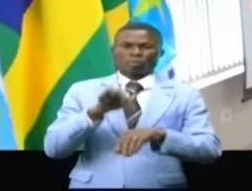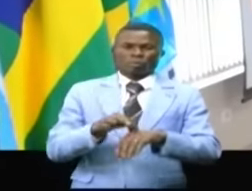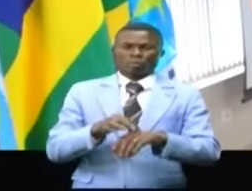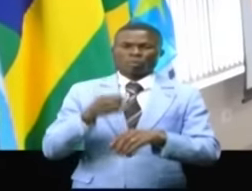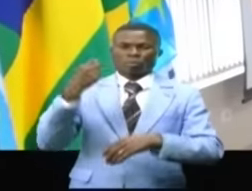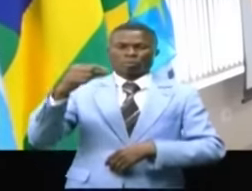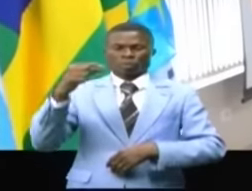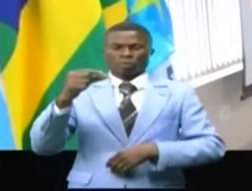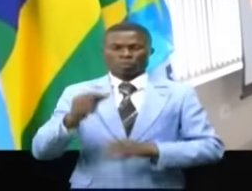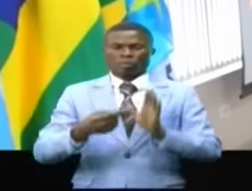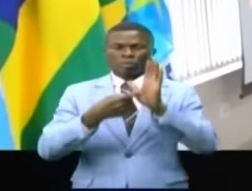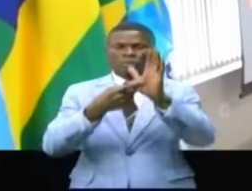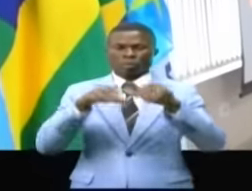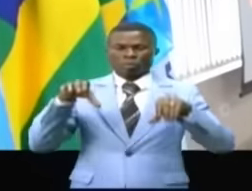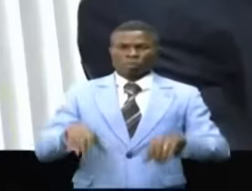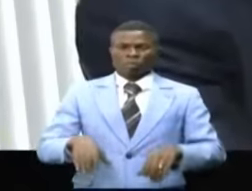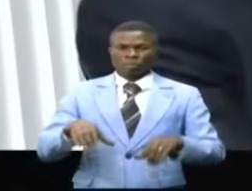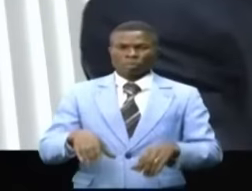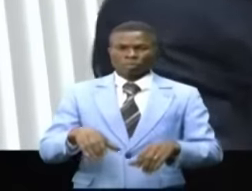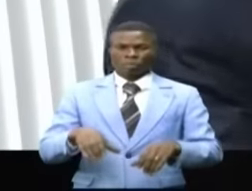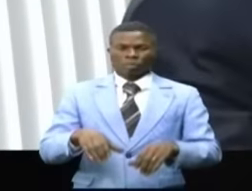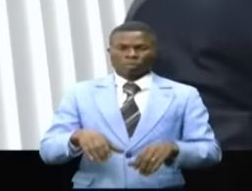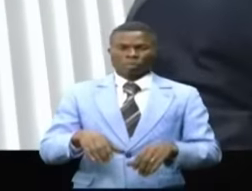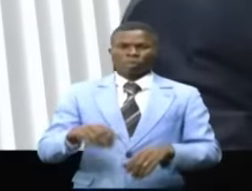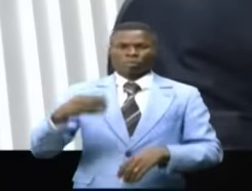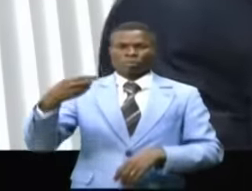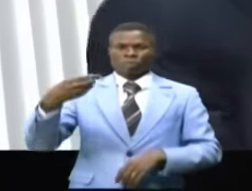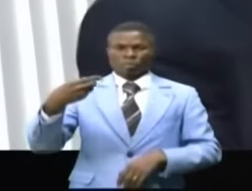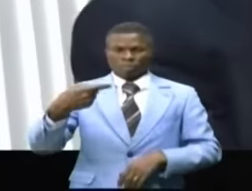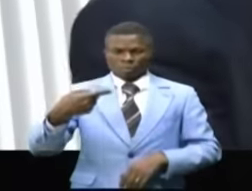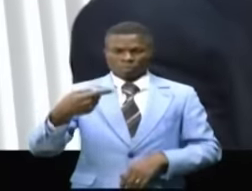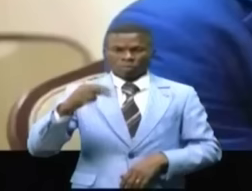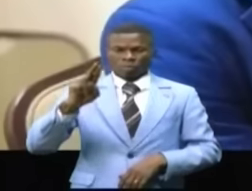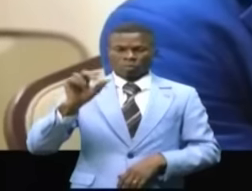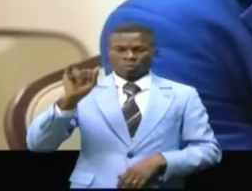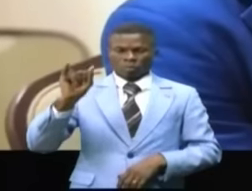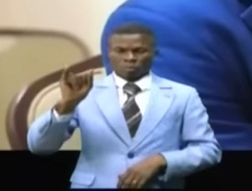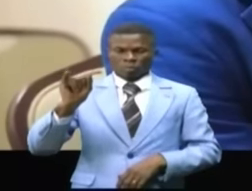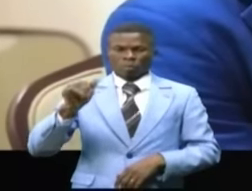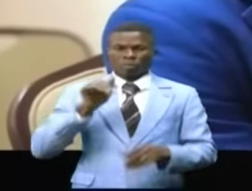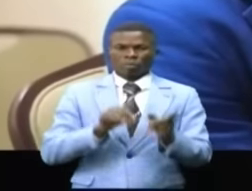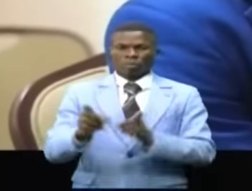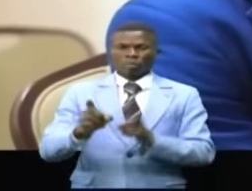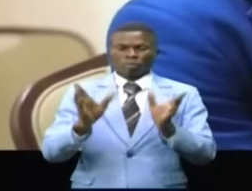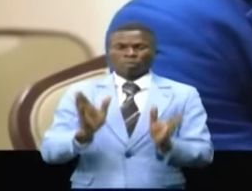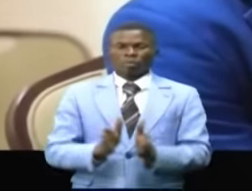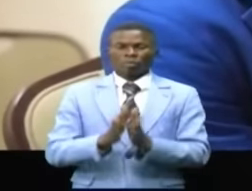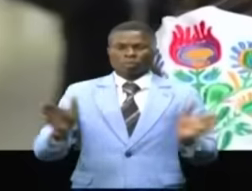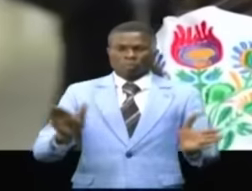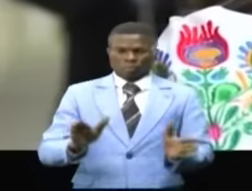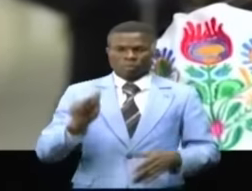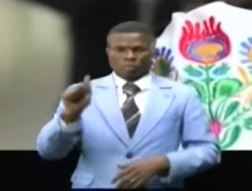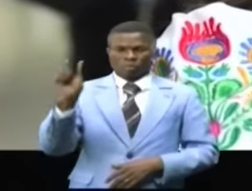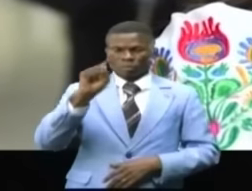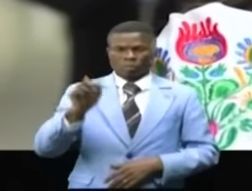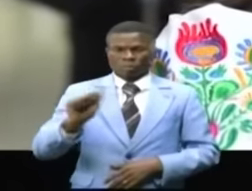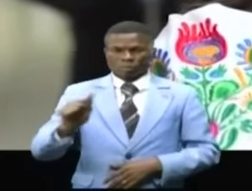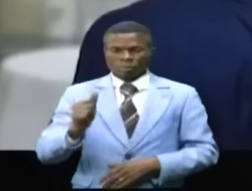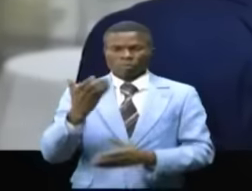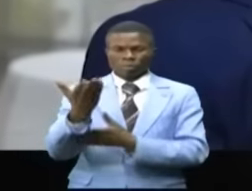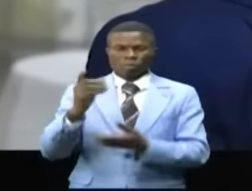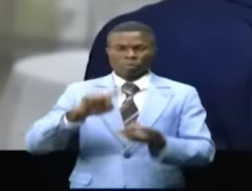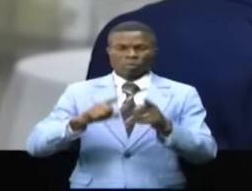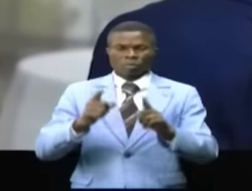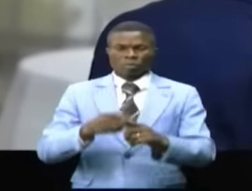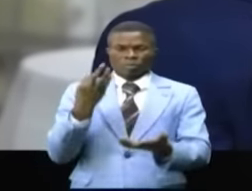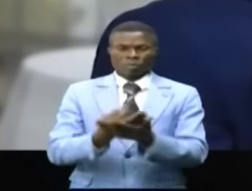que propose la RDC. Ogi Bolanda, directeur général de l'AZES, l'a bien explicité avant que son collègue de